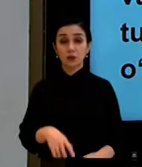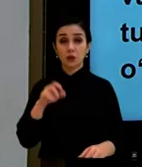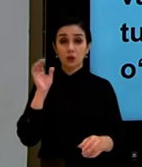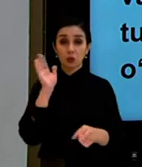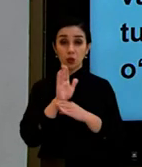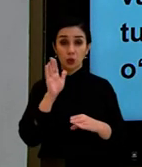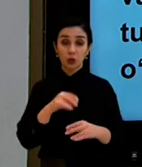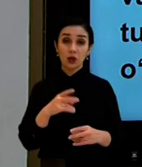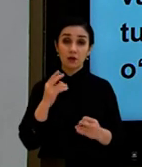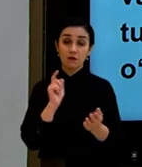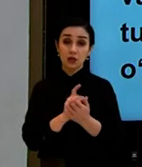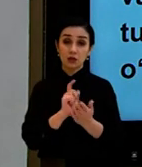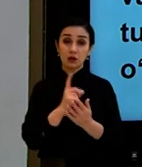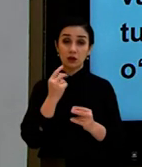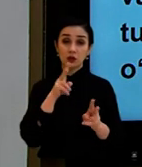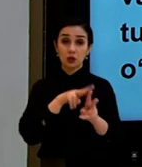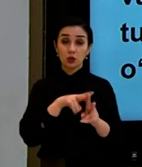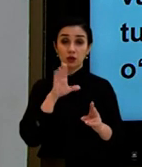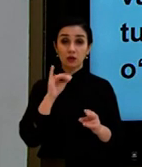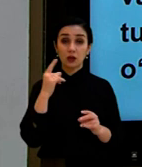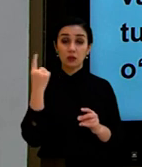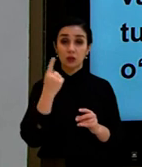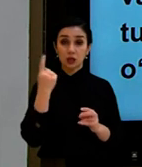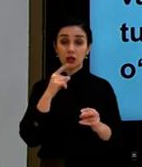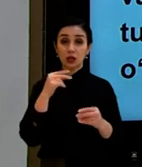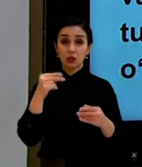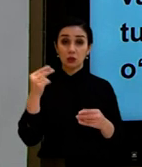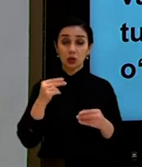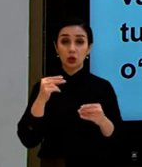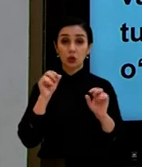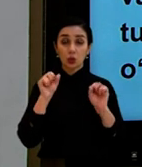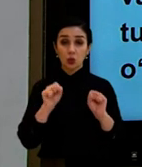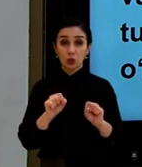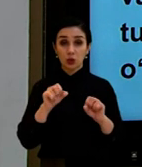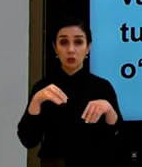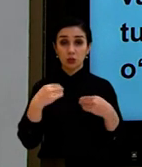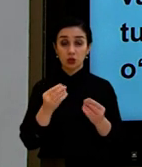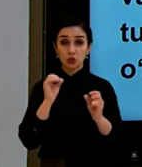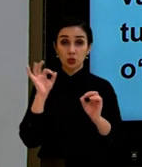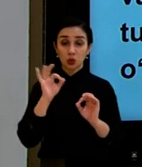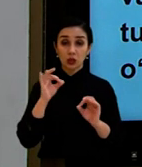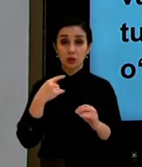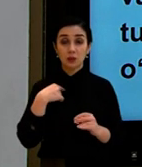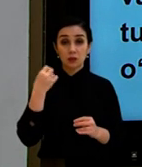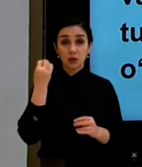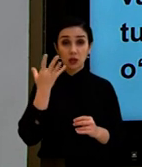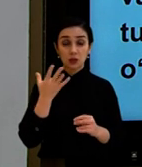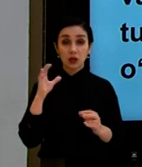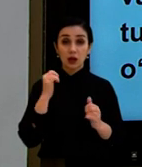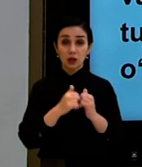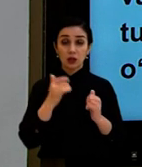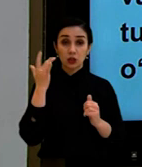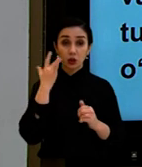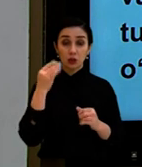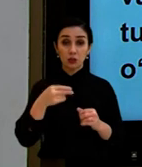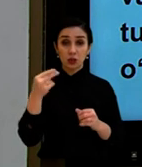Buyruq: vazifani yuklash va birinchi imzo huquqini berish to'g'risida. Biz bilamizki, har